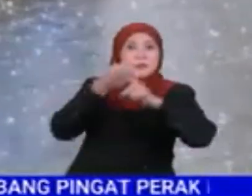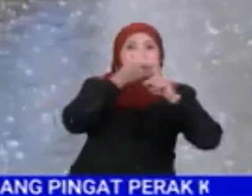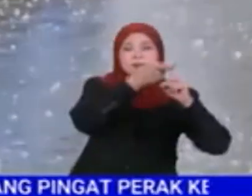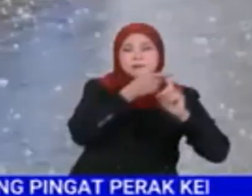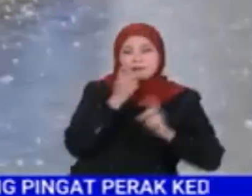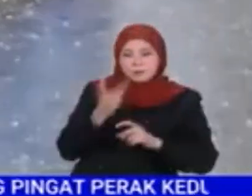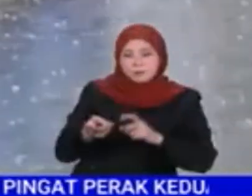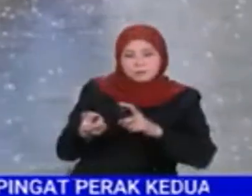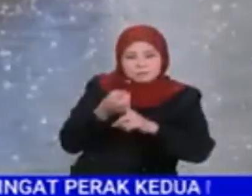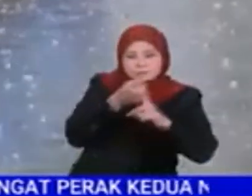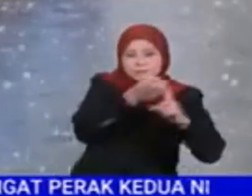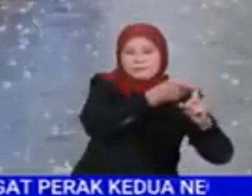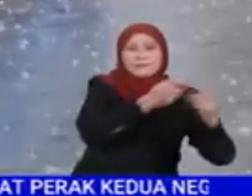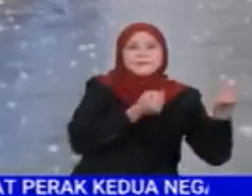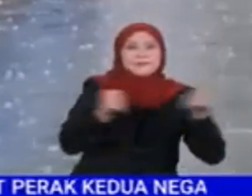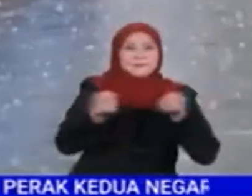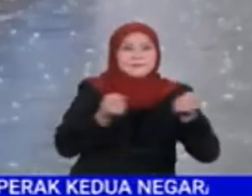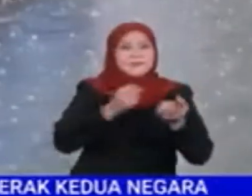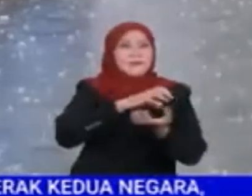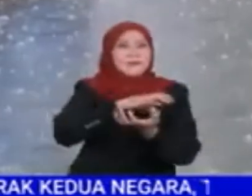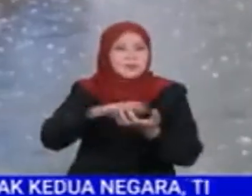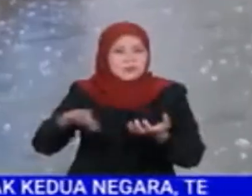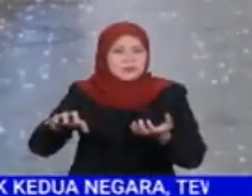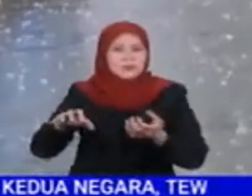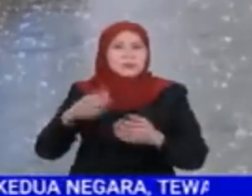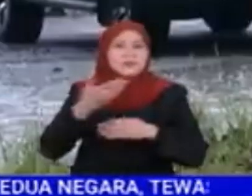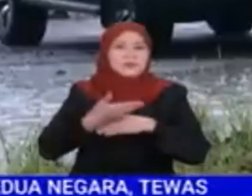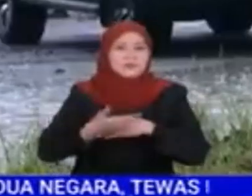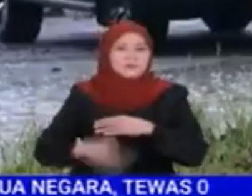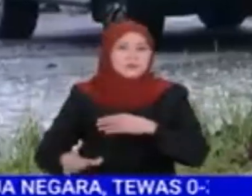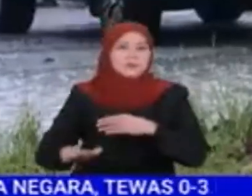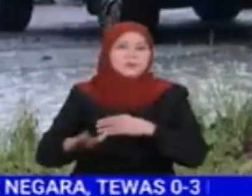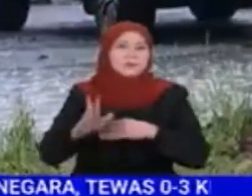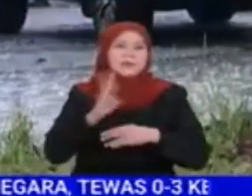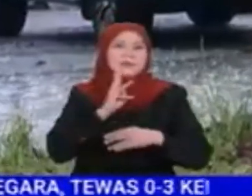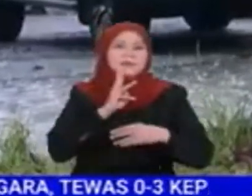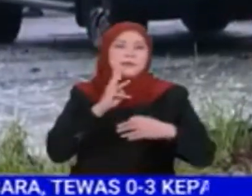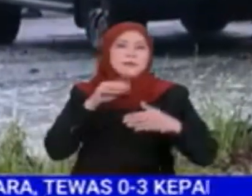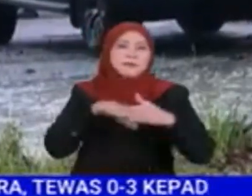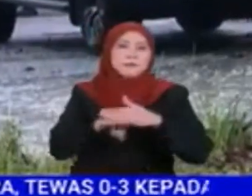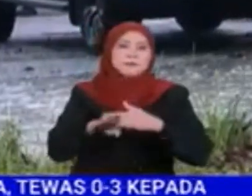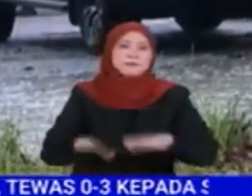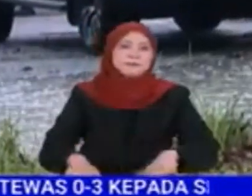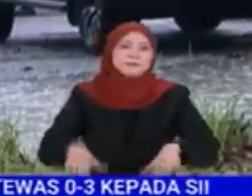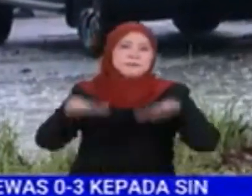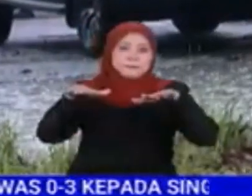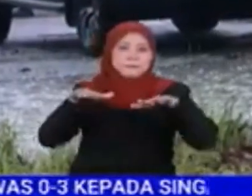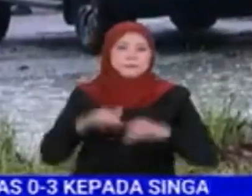kelihatan menarik kereta-kereta yang rosak selepas dimasuki air banjir.